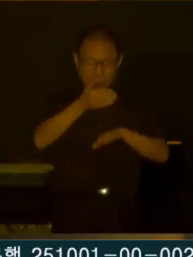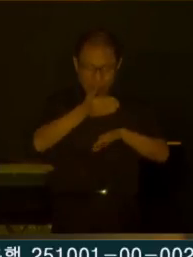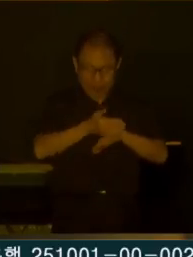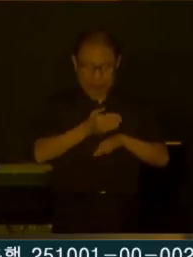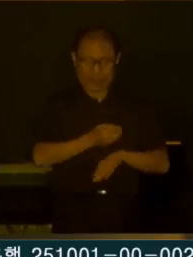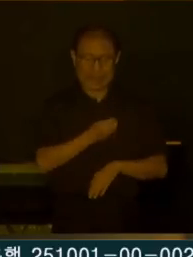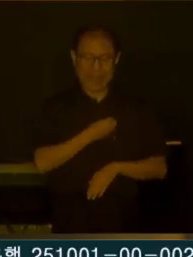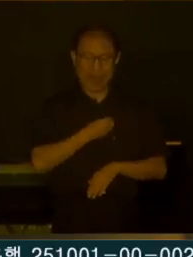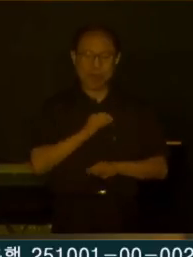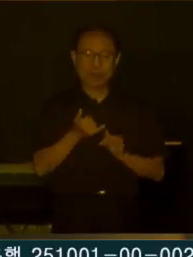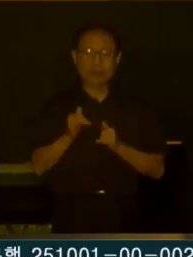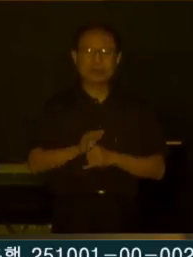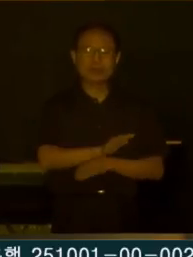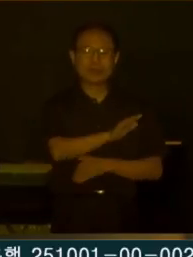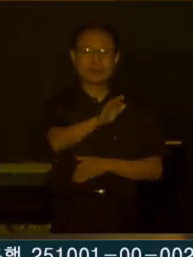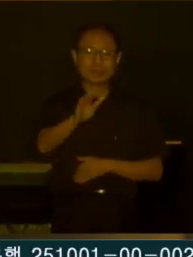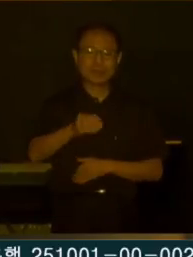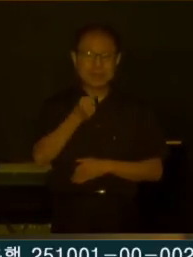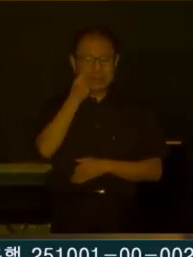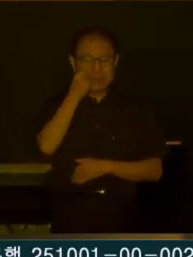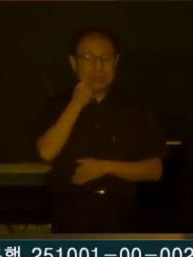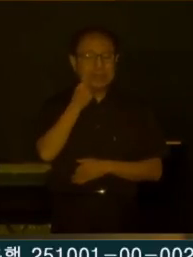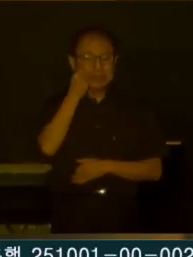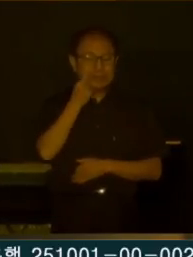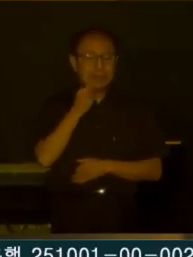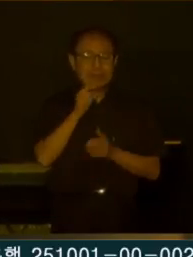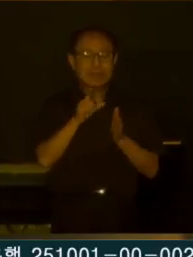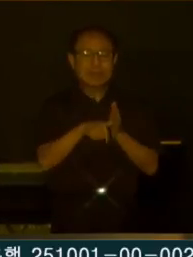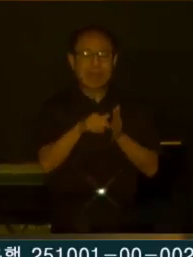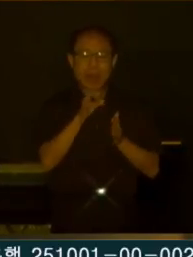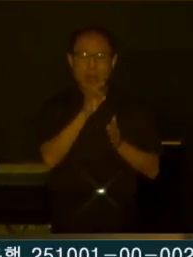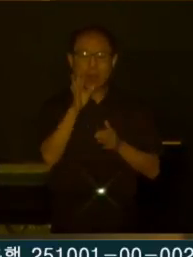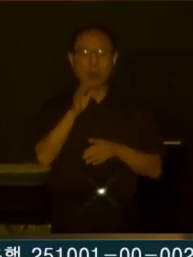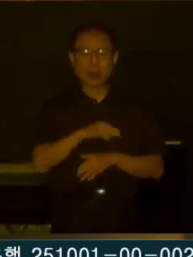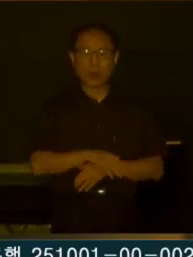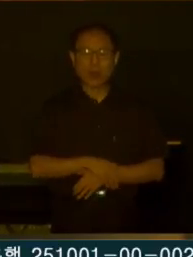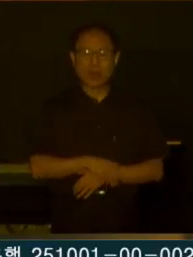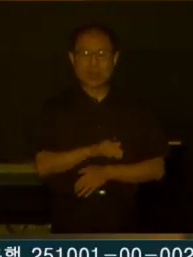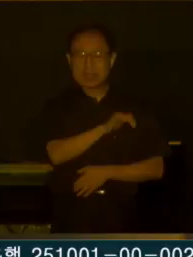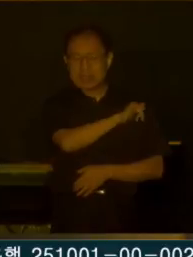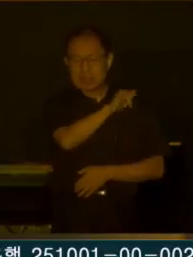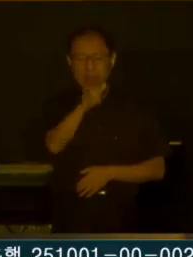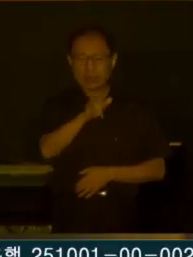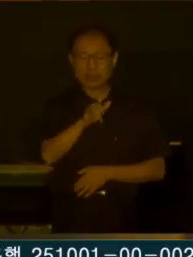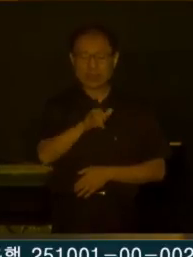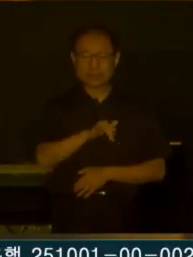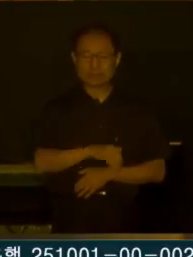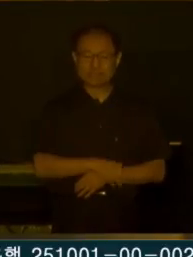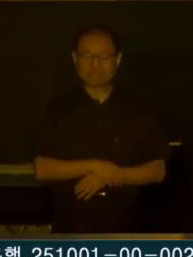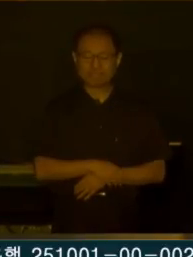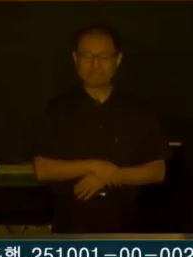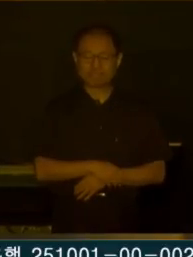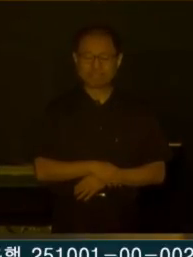고맙습니다, 당원 여러분. 슬퍼할 겨를도 없이 전국의